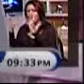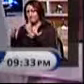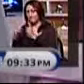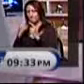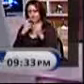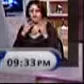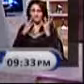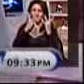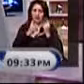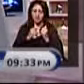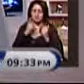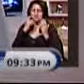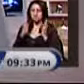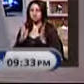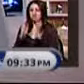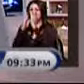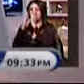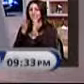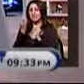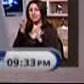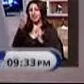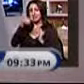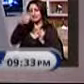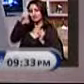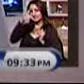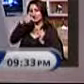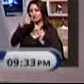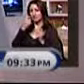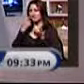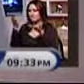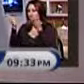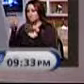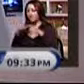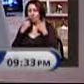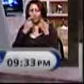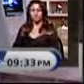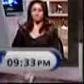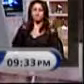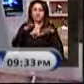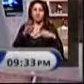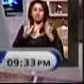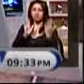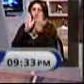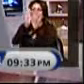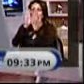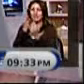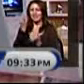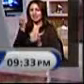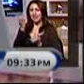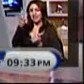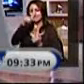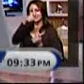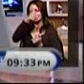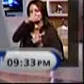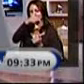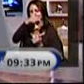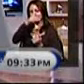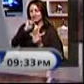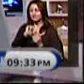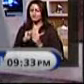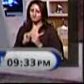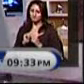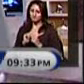هو برضو من المشكلة النهاردة ان الجميع يحتكم الاعداد والجميع يحتكم للحاجة. لا يا بيه، انت عندك حاجات موثقة